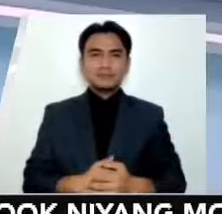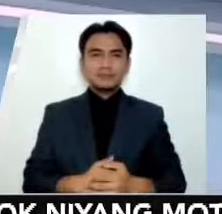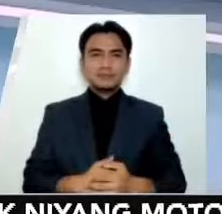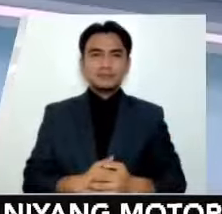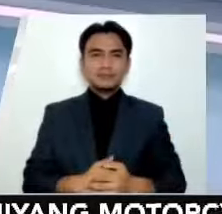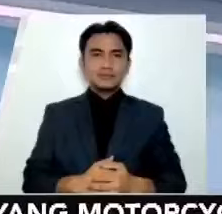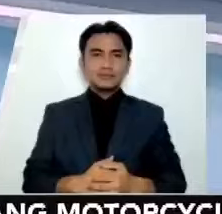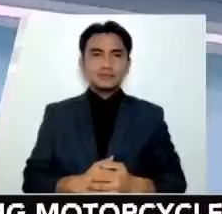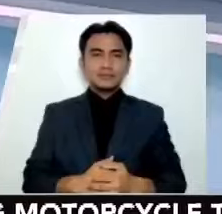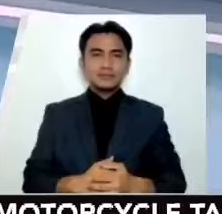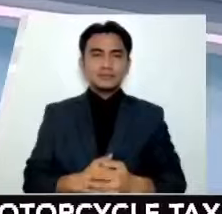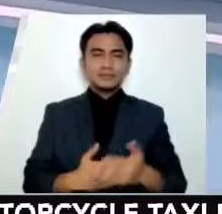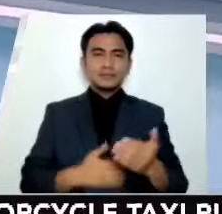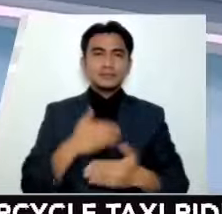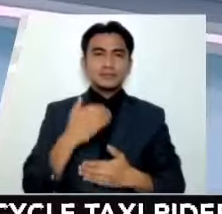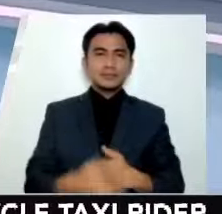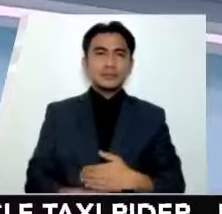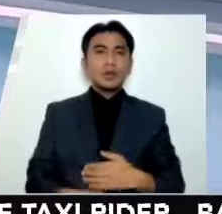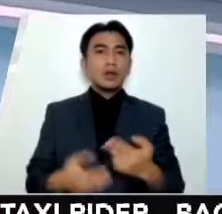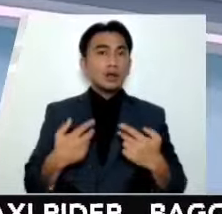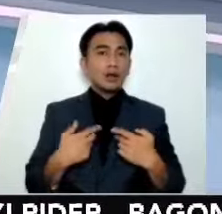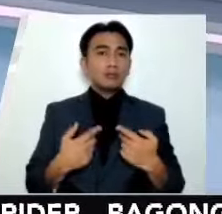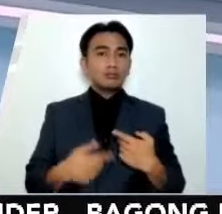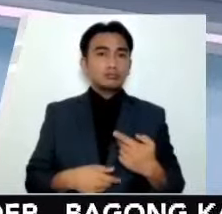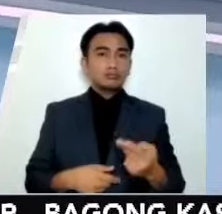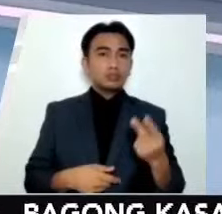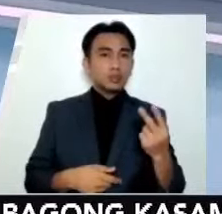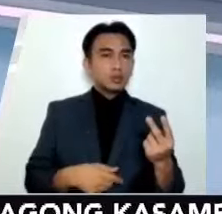Hindi lang dalawa, kundi sa pitong negosyo,